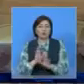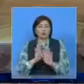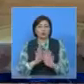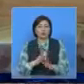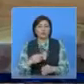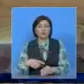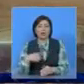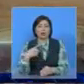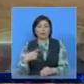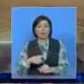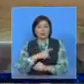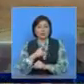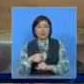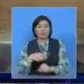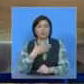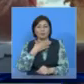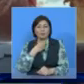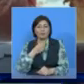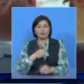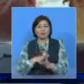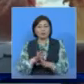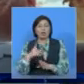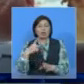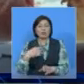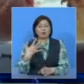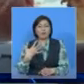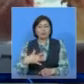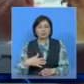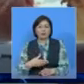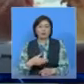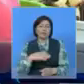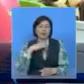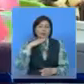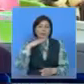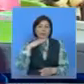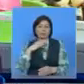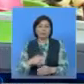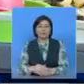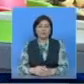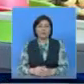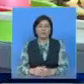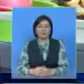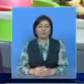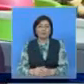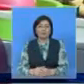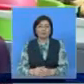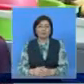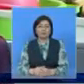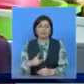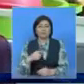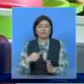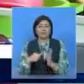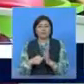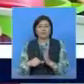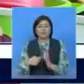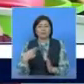полтора часа предприятие из Мартука реализовало 150 килограммов говядины. Цена 1600, круговая